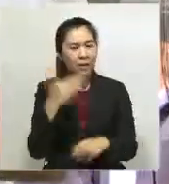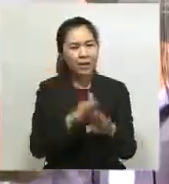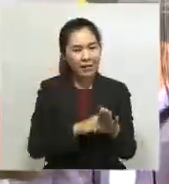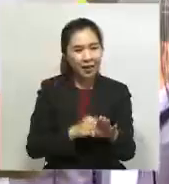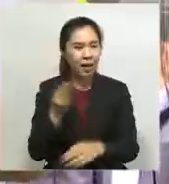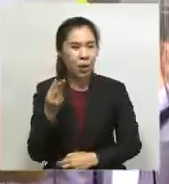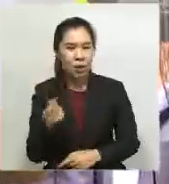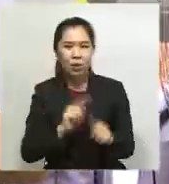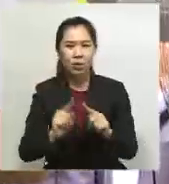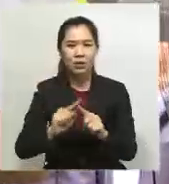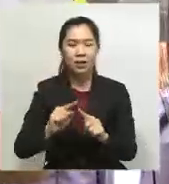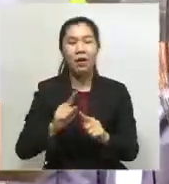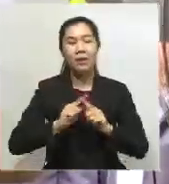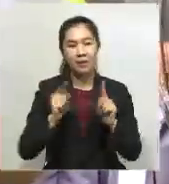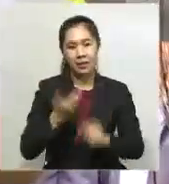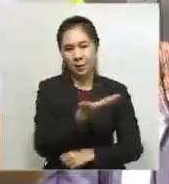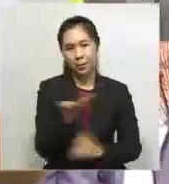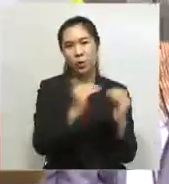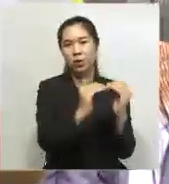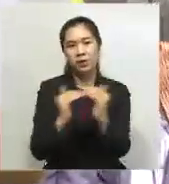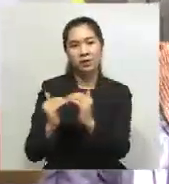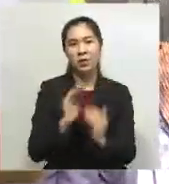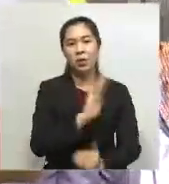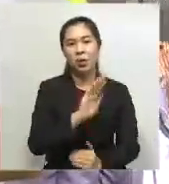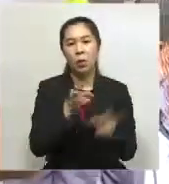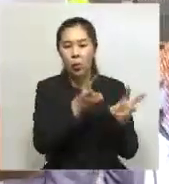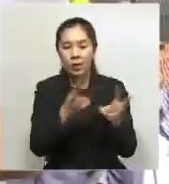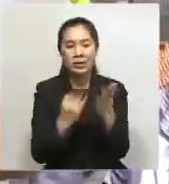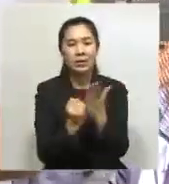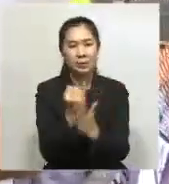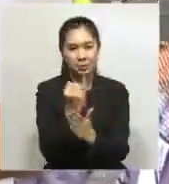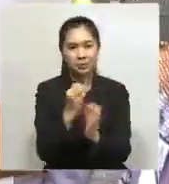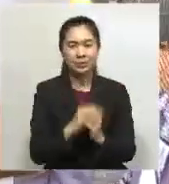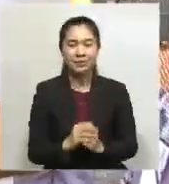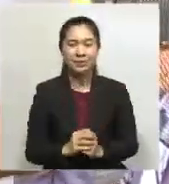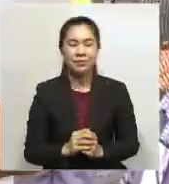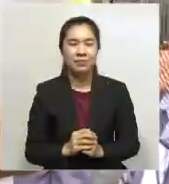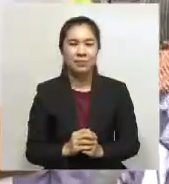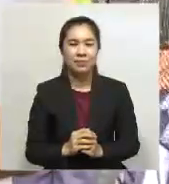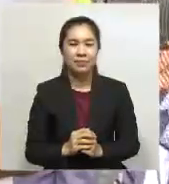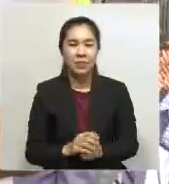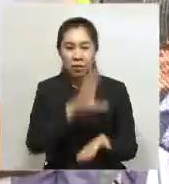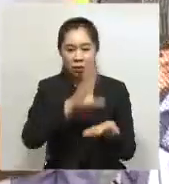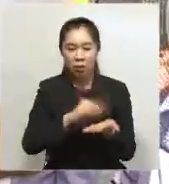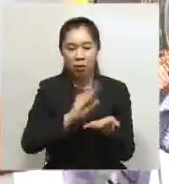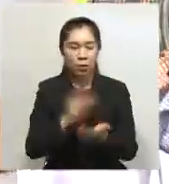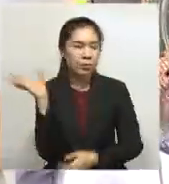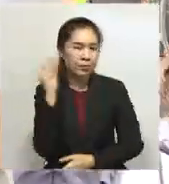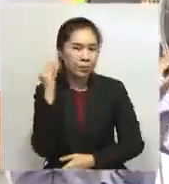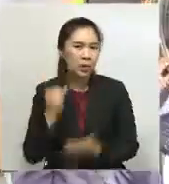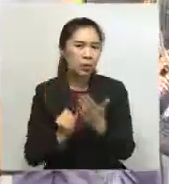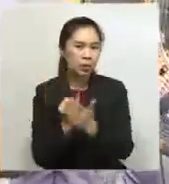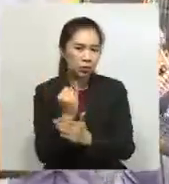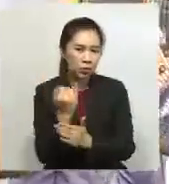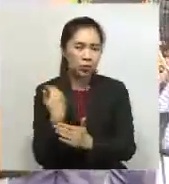างมันเร็วแต่ทุกคนต้องรักษาสิทธิ์ตัวเองในช่องทางที่มันถูกต้องนะรับข้อมูลที่มันถูกต้องมีภูมิ